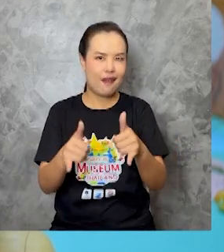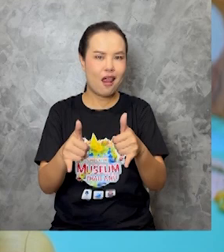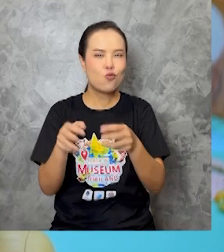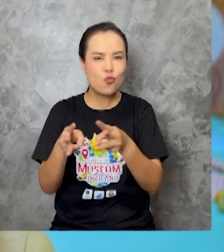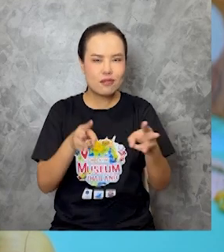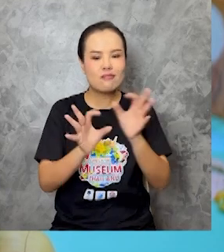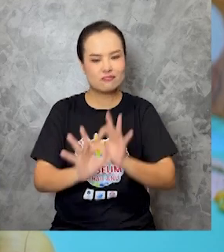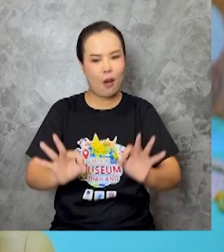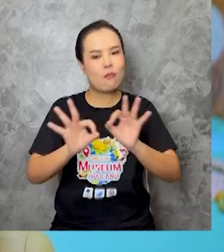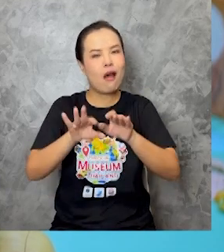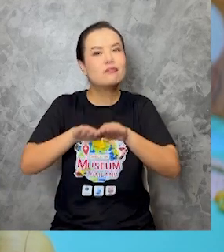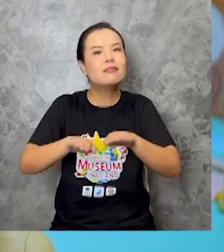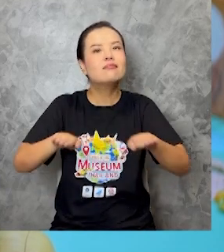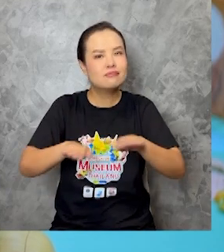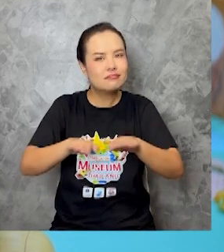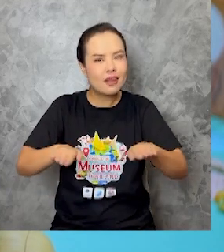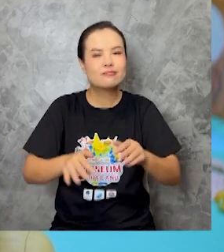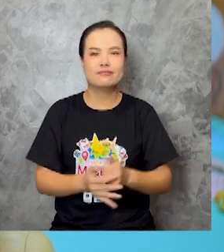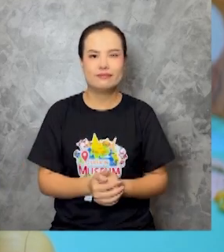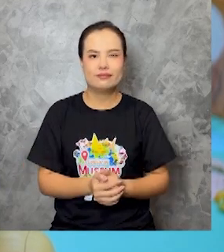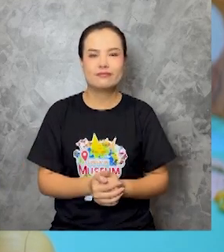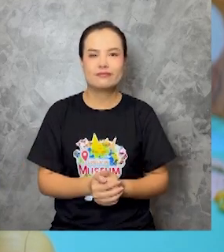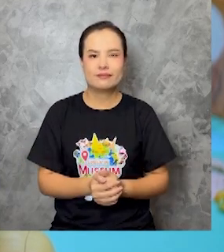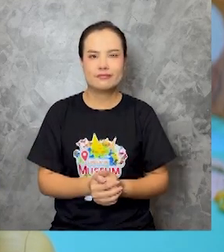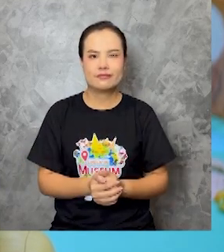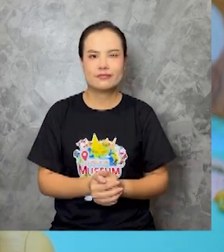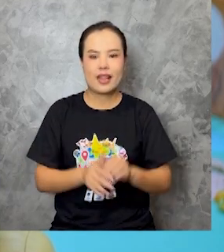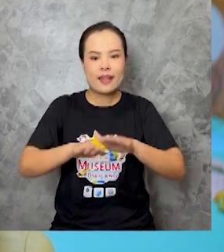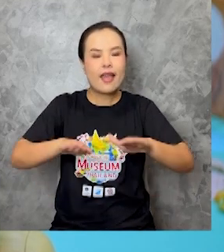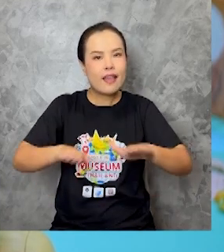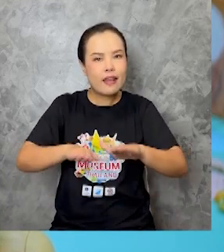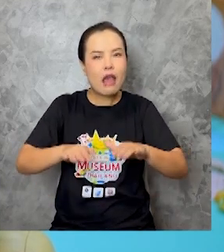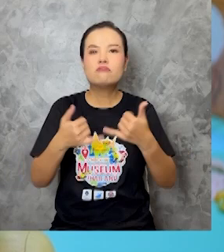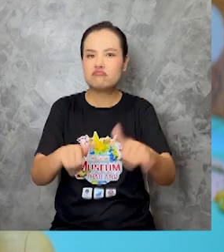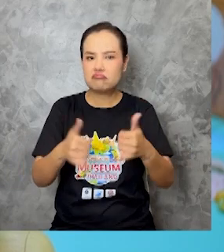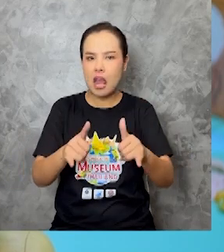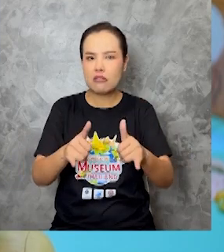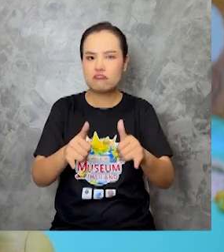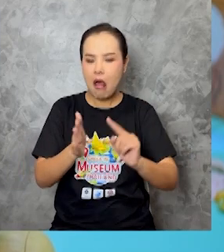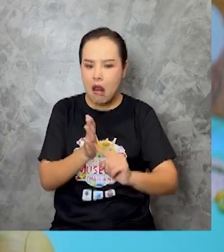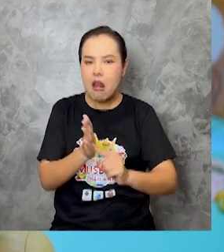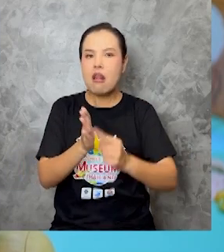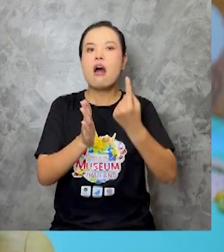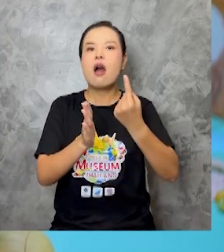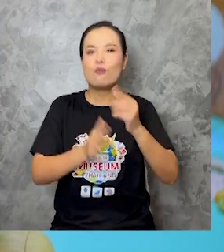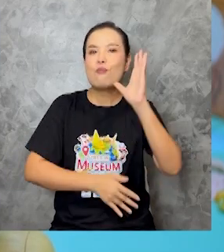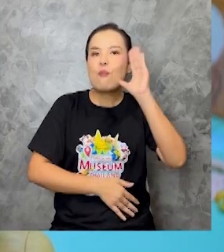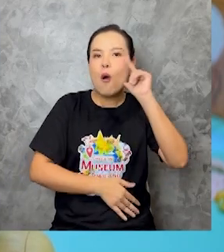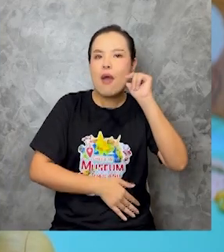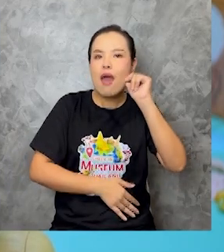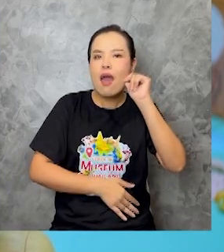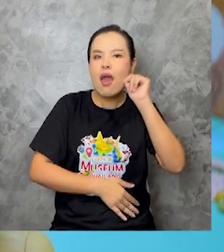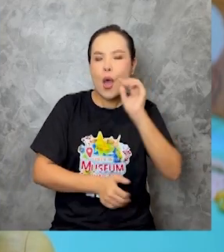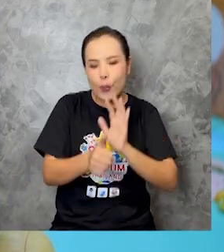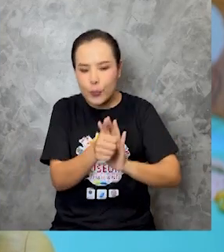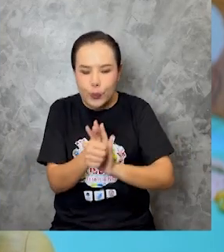นสิ่งที่สำคัญสำหรับเด็กมากนะคะ เวลาที่เราจะให้เด็กเล่นเนี่ยจุดสำคัญคือให้เด็กเป็นคนเริ่มแต่พ่อแม่มีบทบาทเป็น